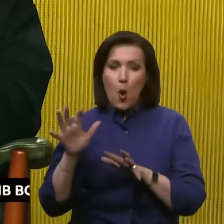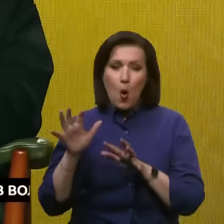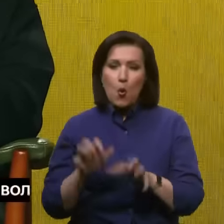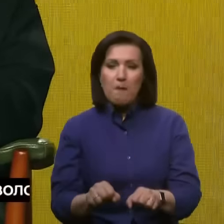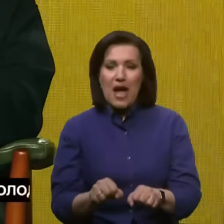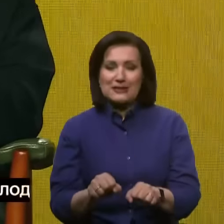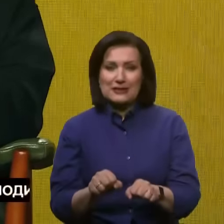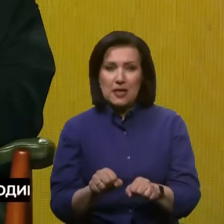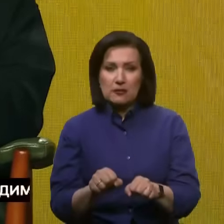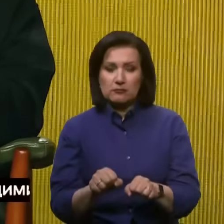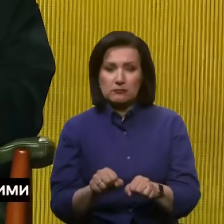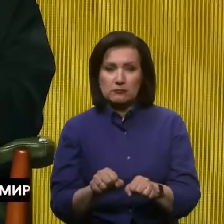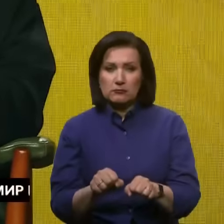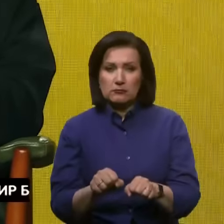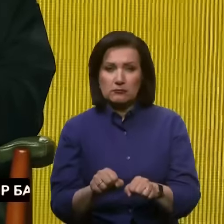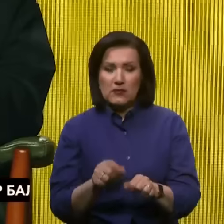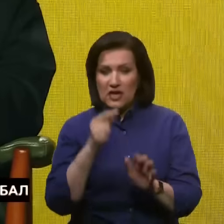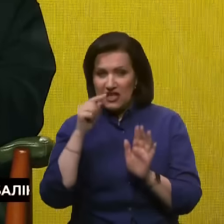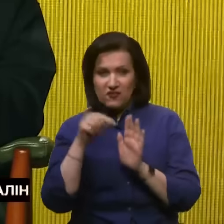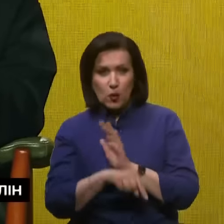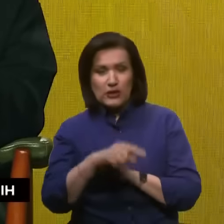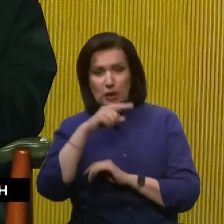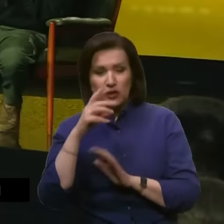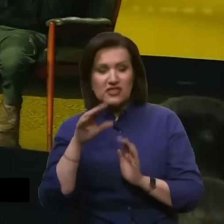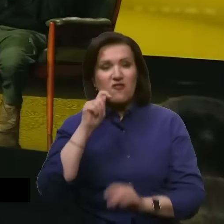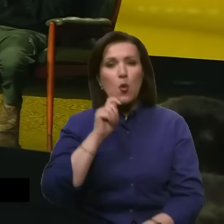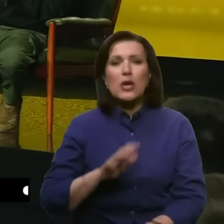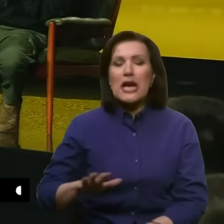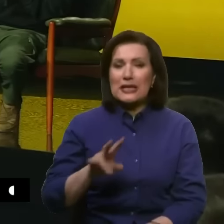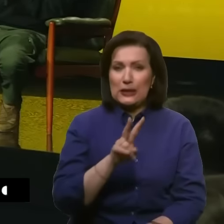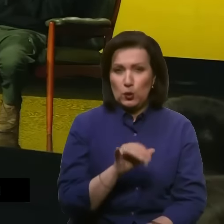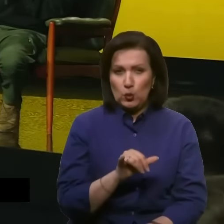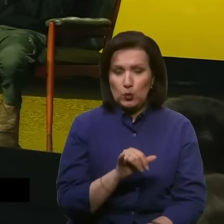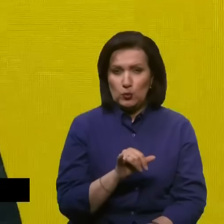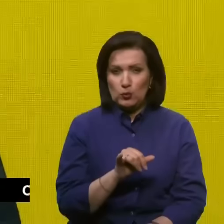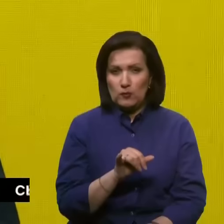Окупація і вторгнення Росії в Україну